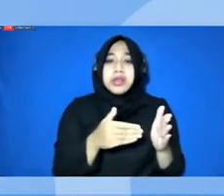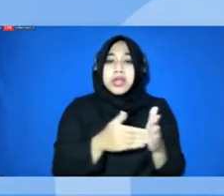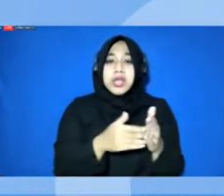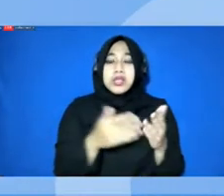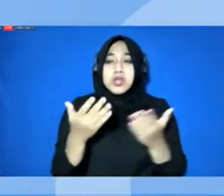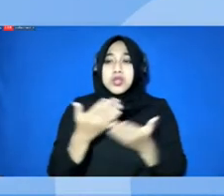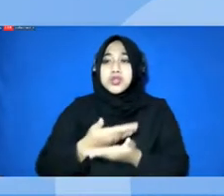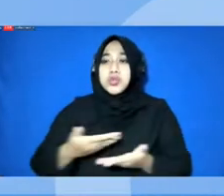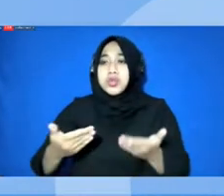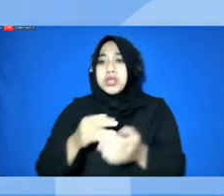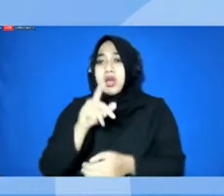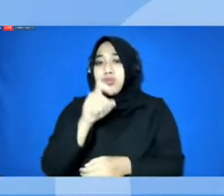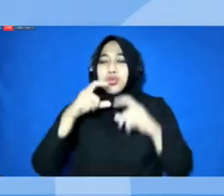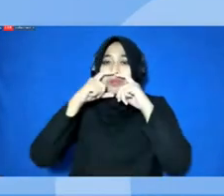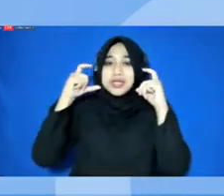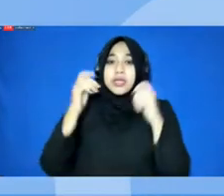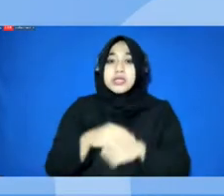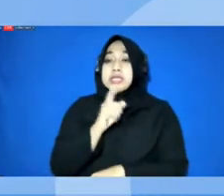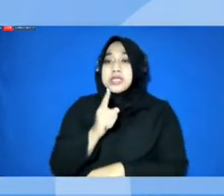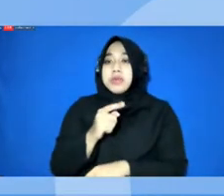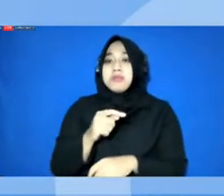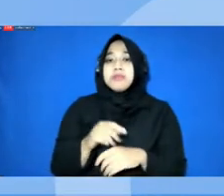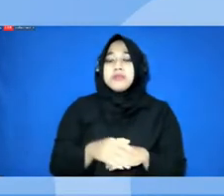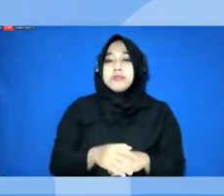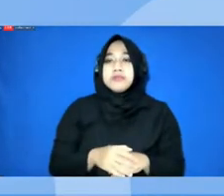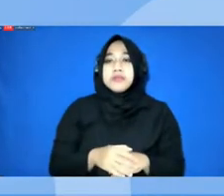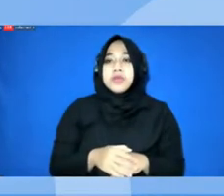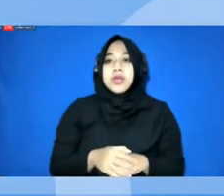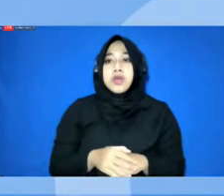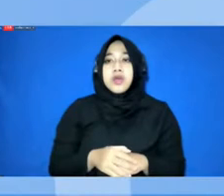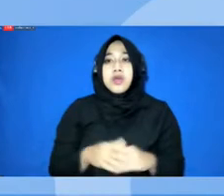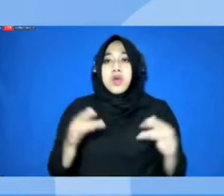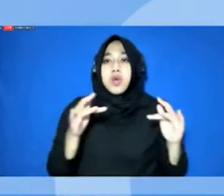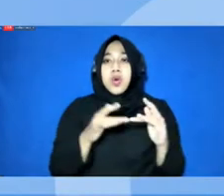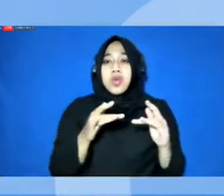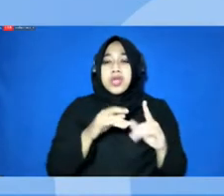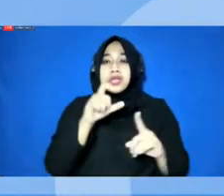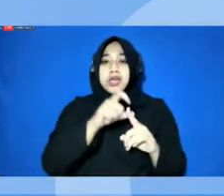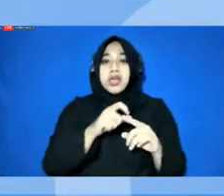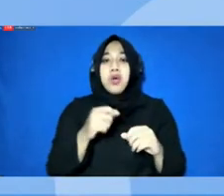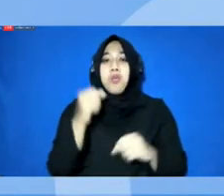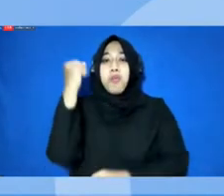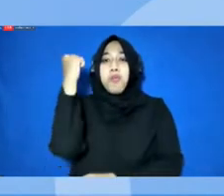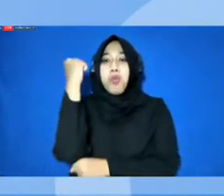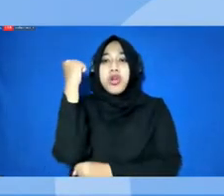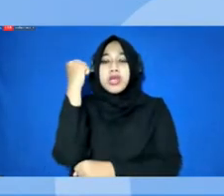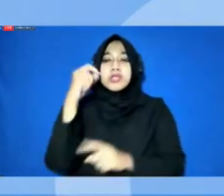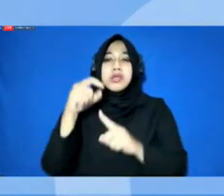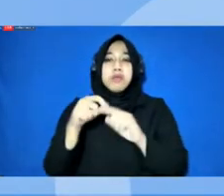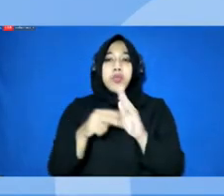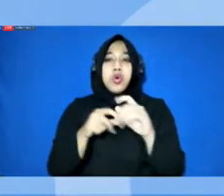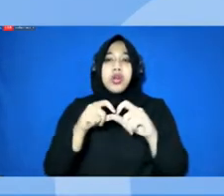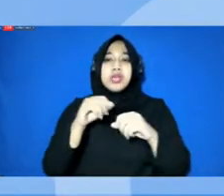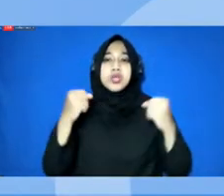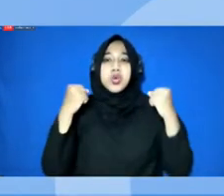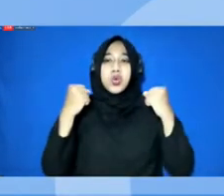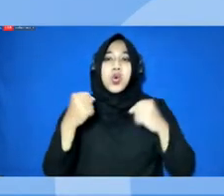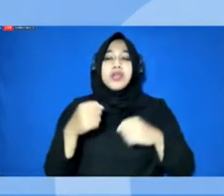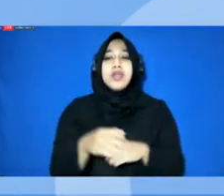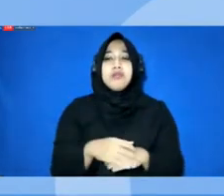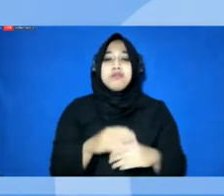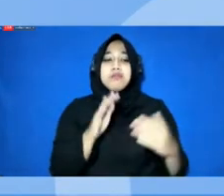pakai masker. Karena basically contact tracing itu adalah fondasi utama dalam mitigasi wabah penyakit.